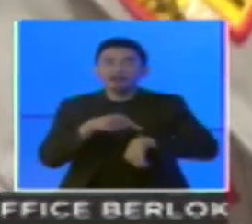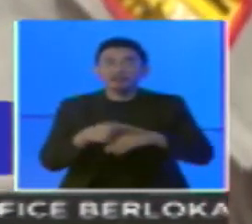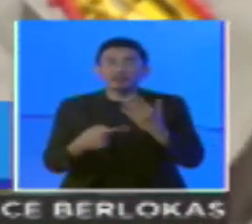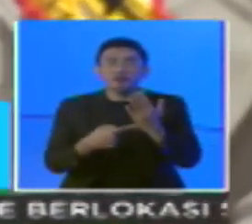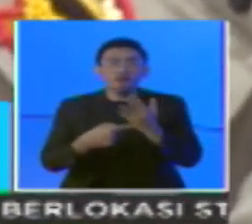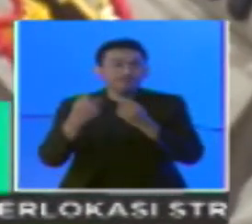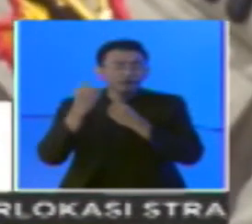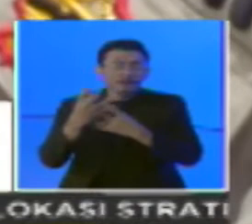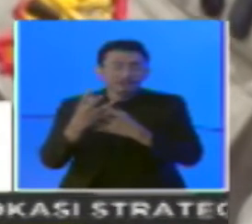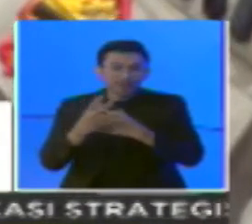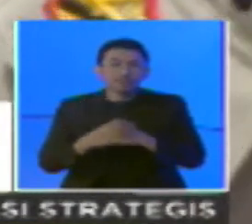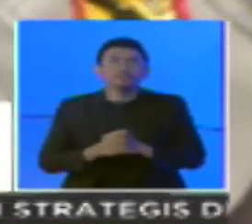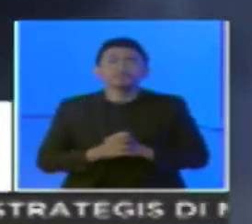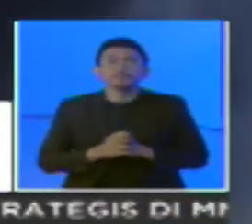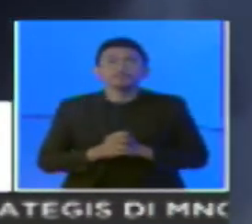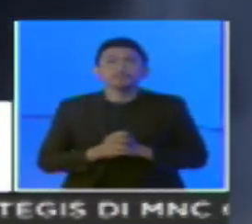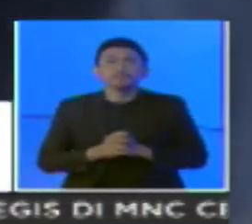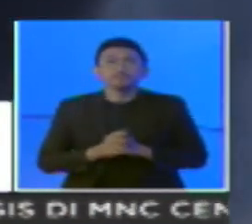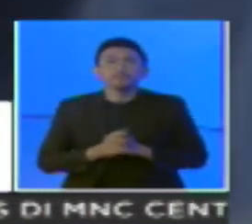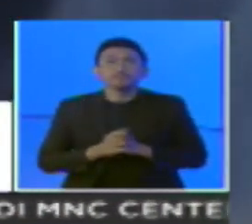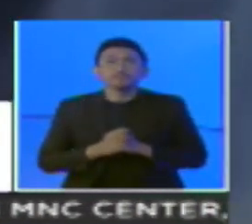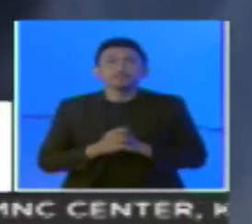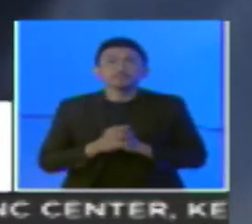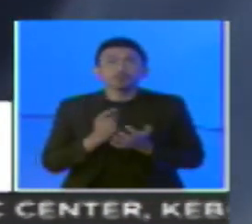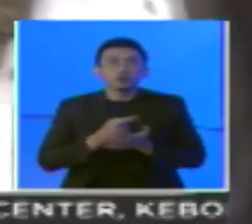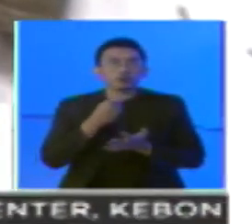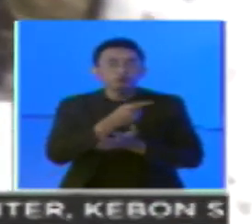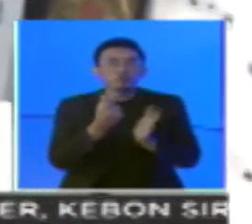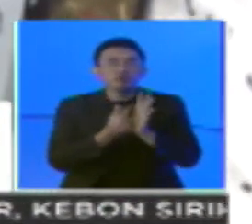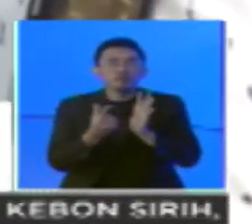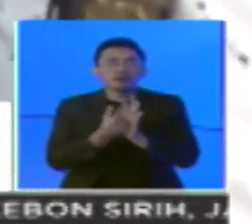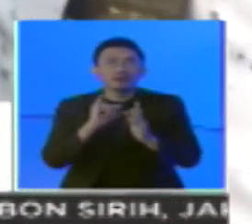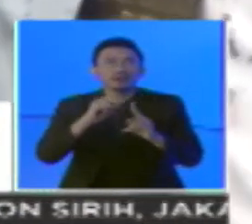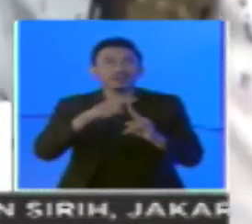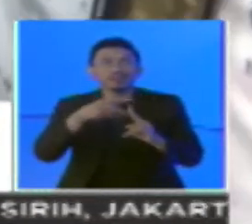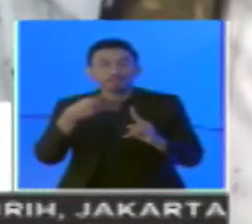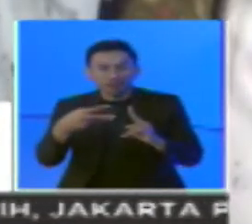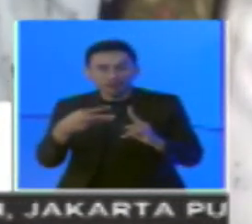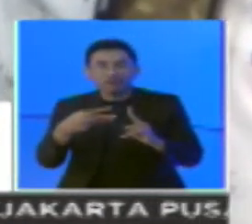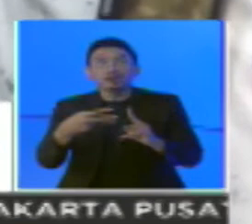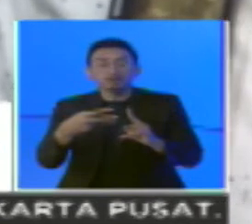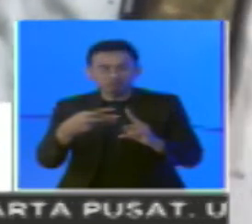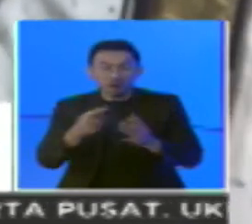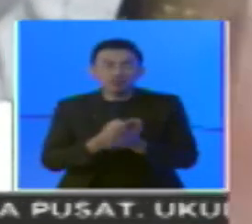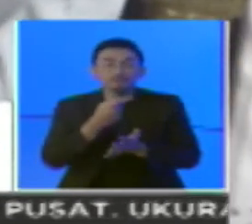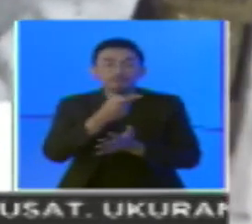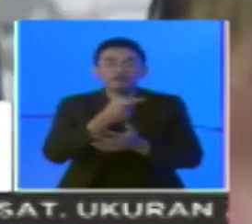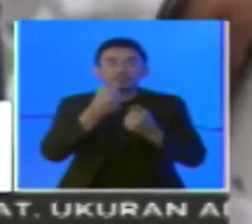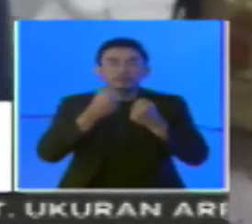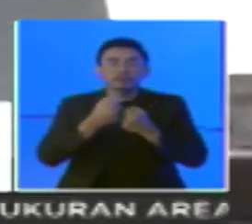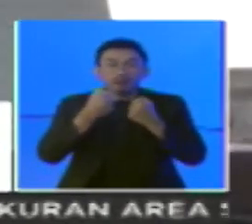UU ITE dengan ancaman hukuman penjara di atas 6 tahun dan juga pasal 378 KUHP dengan hukuman